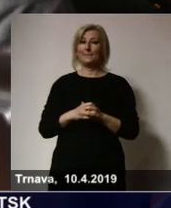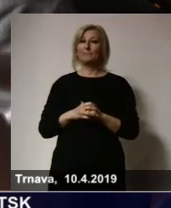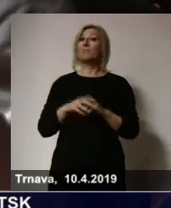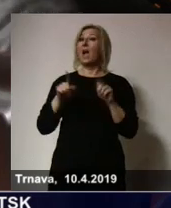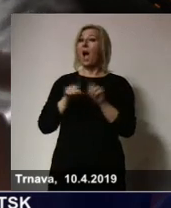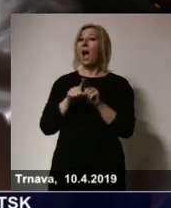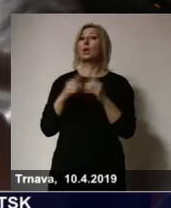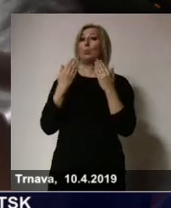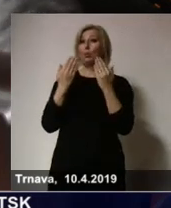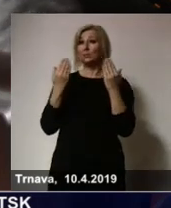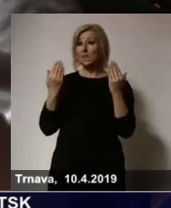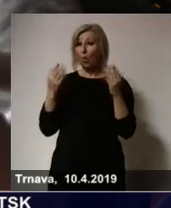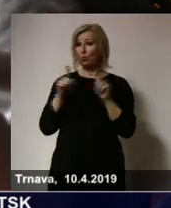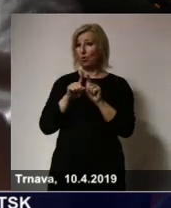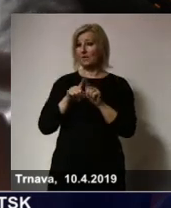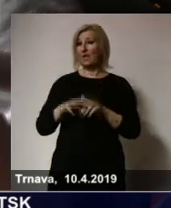múzea.